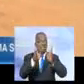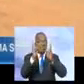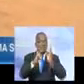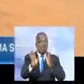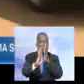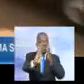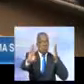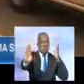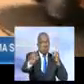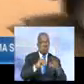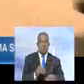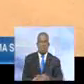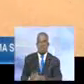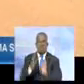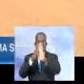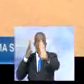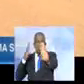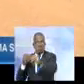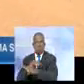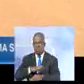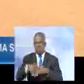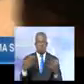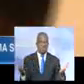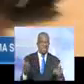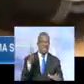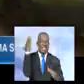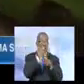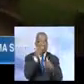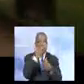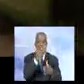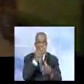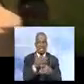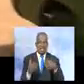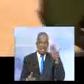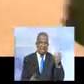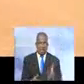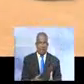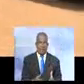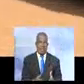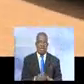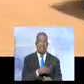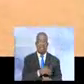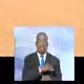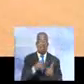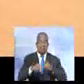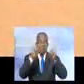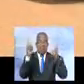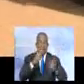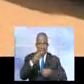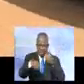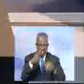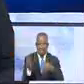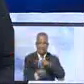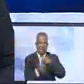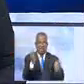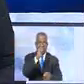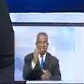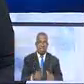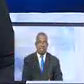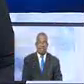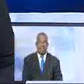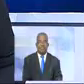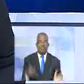fixé par la conférence des ministres africains des transports le 25 novembre 2011 à Luanda, en Angola.